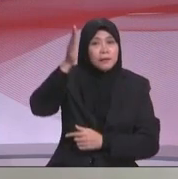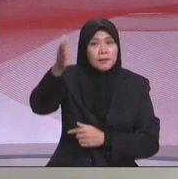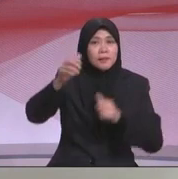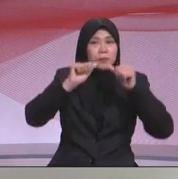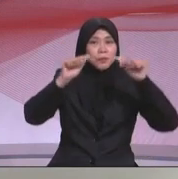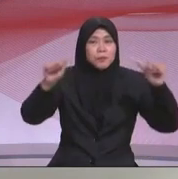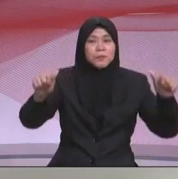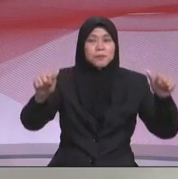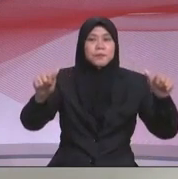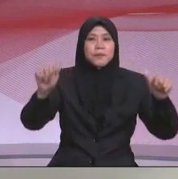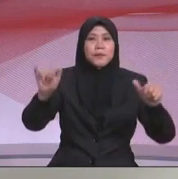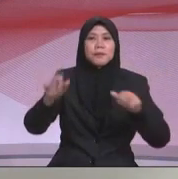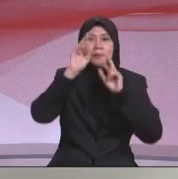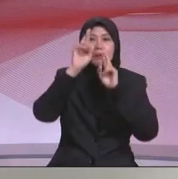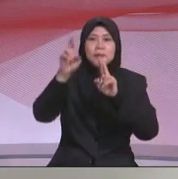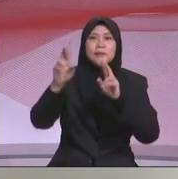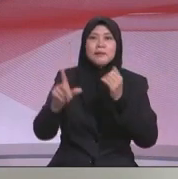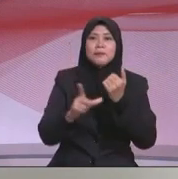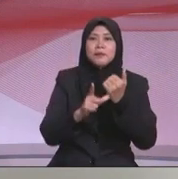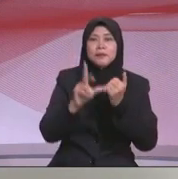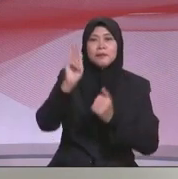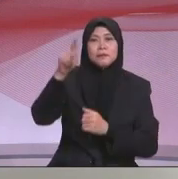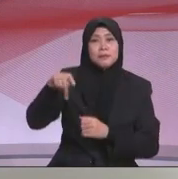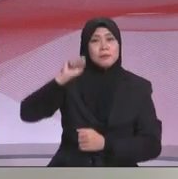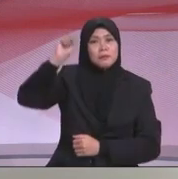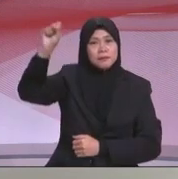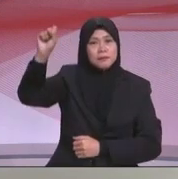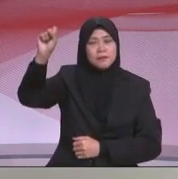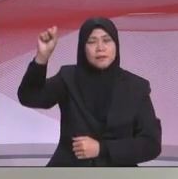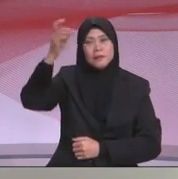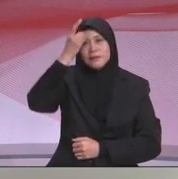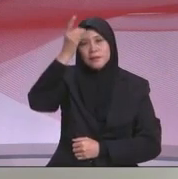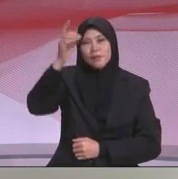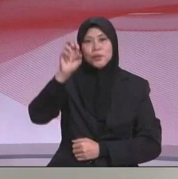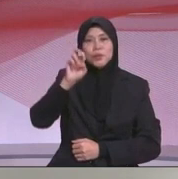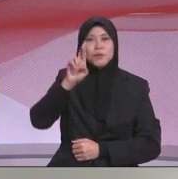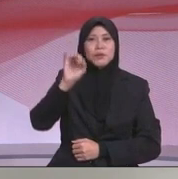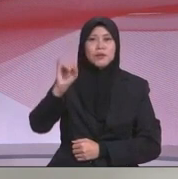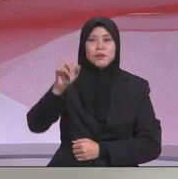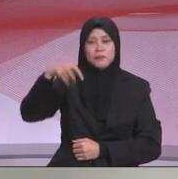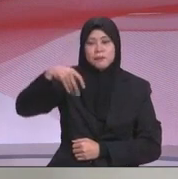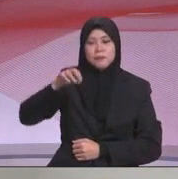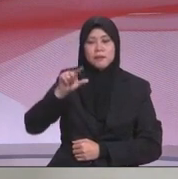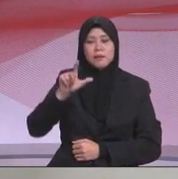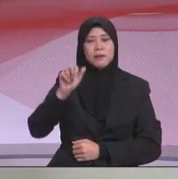telah pun diumumkan oleh Yang Berhormat Timbalan Ketua Menteri Sabah Datuk Seri Panglima